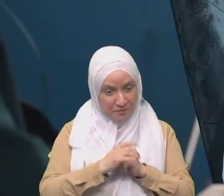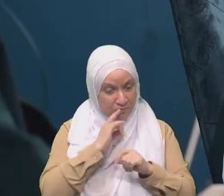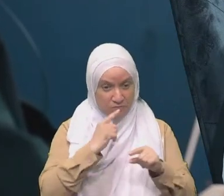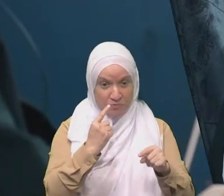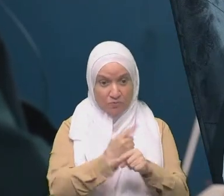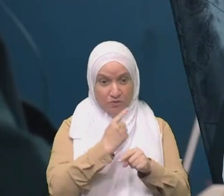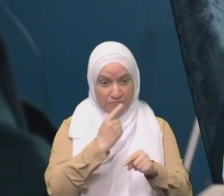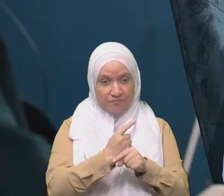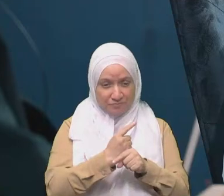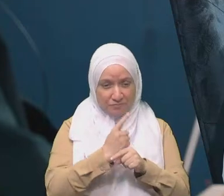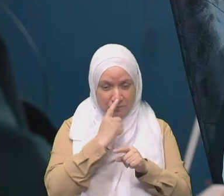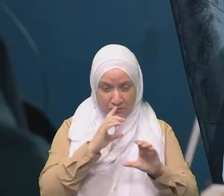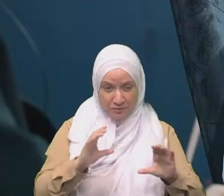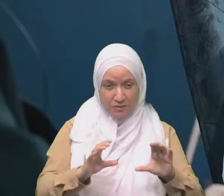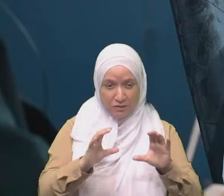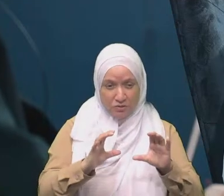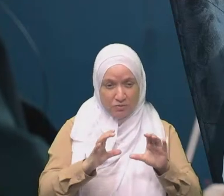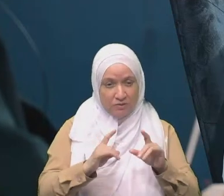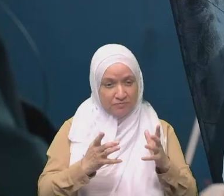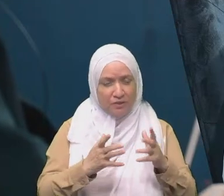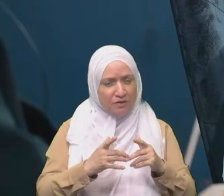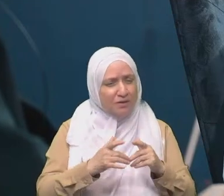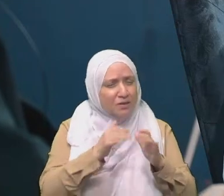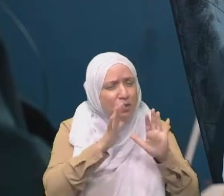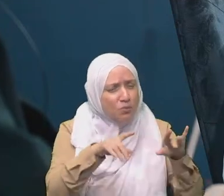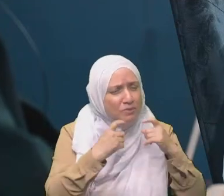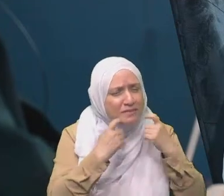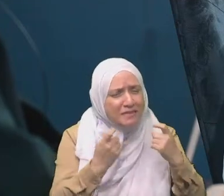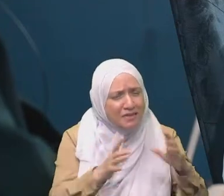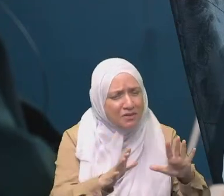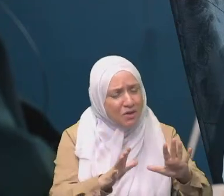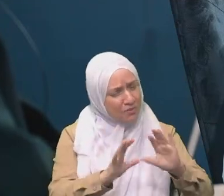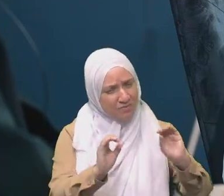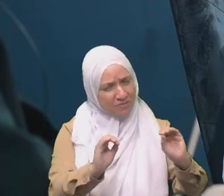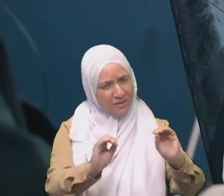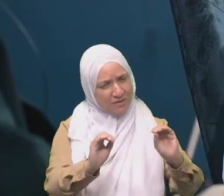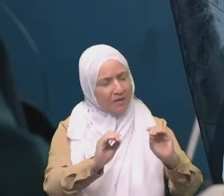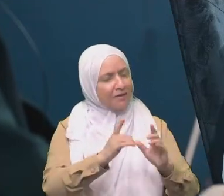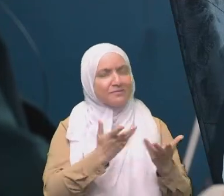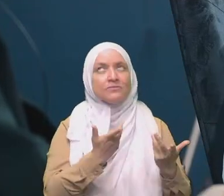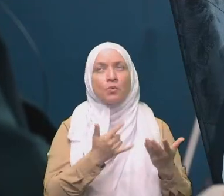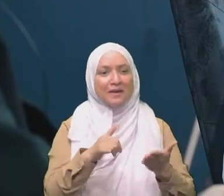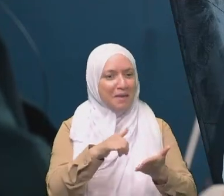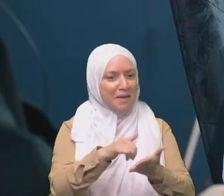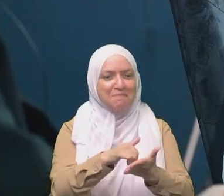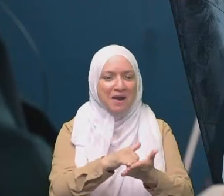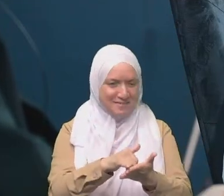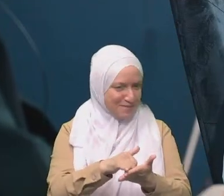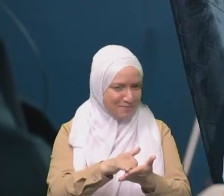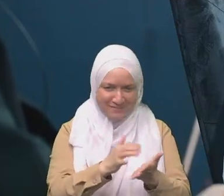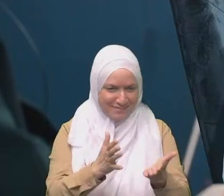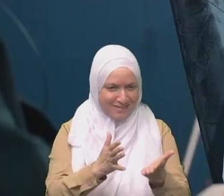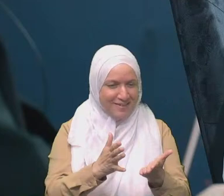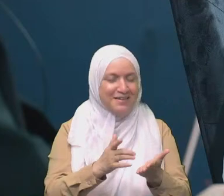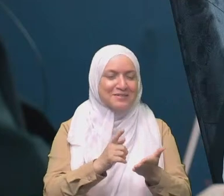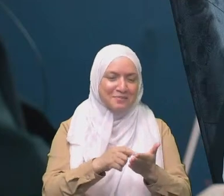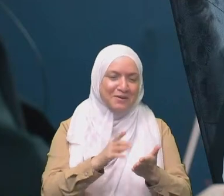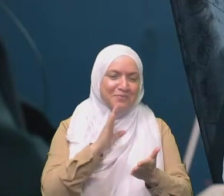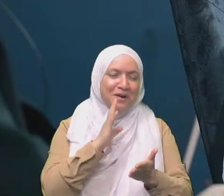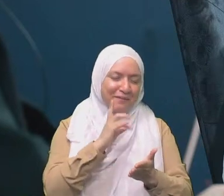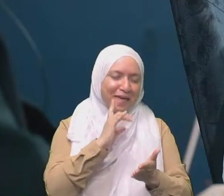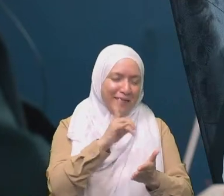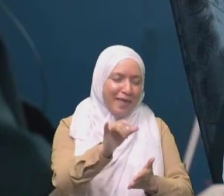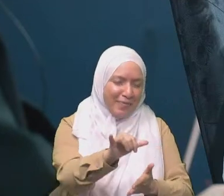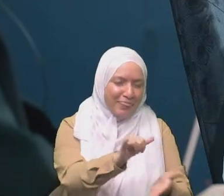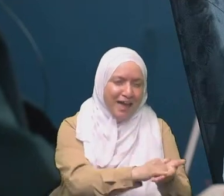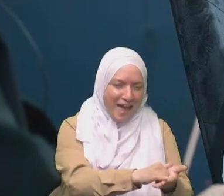one ever will be counted among the righteous ones. قال ولكن من شرائط المتقين أنهم إذا وقع منهم